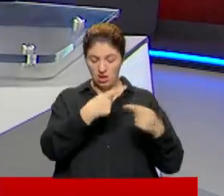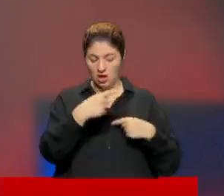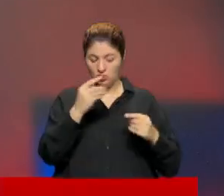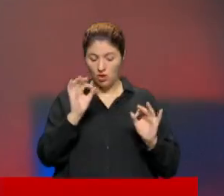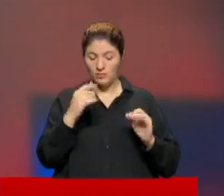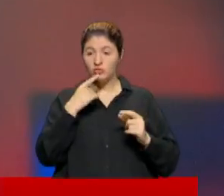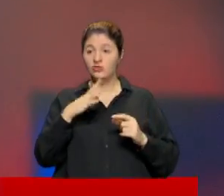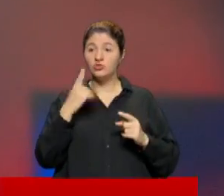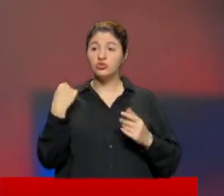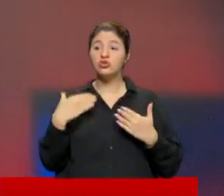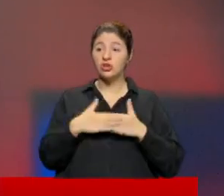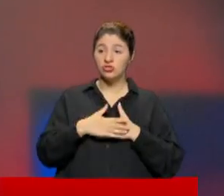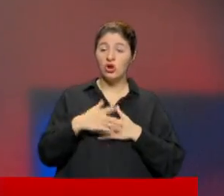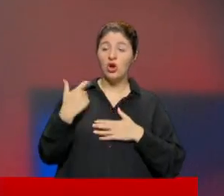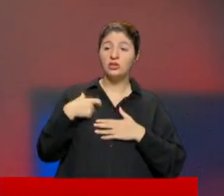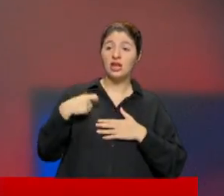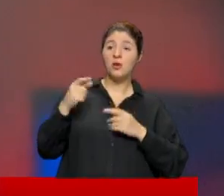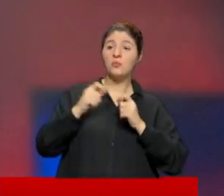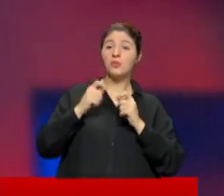gösteremeyeceği muhalefetten